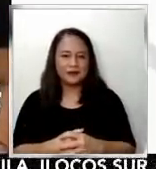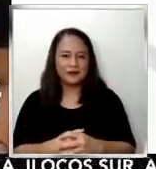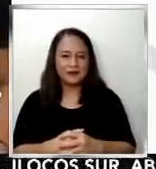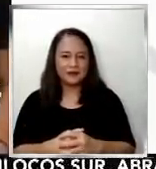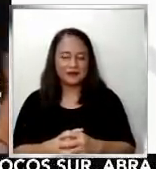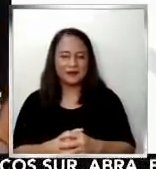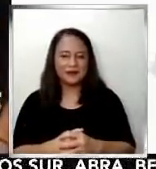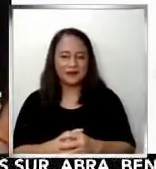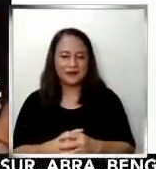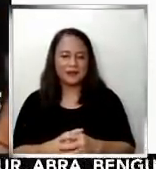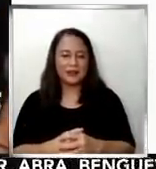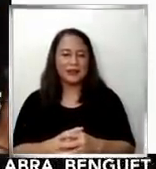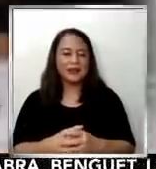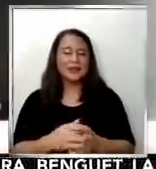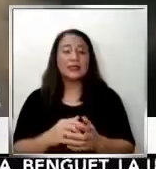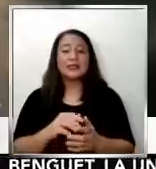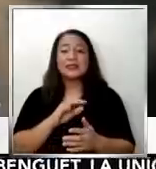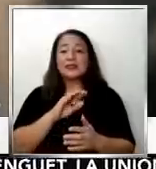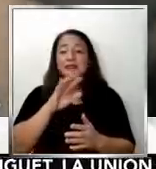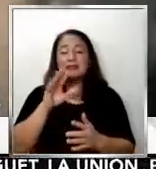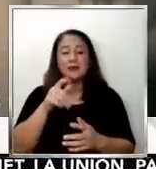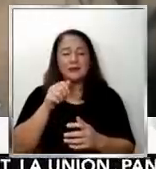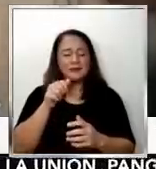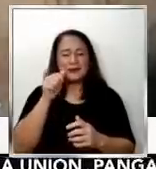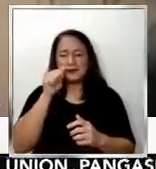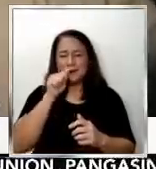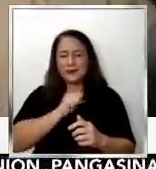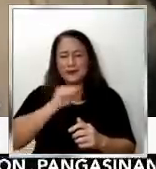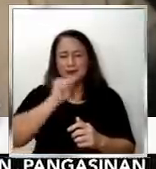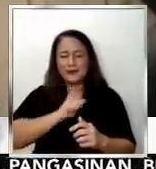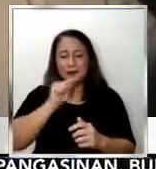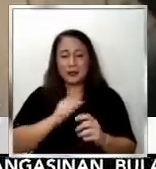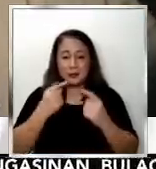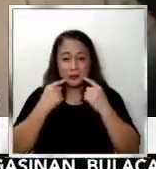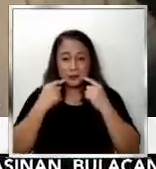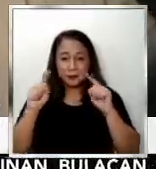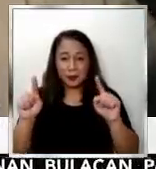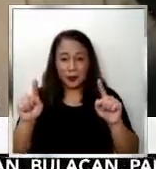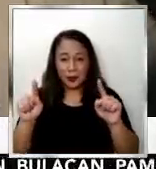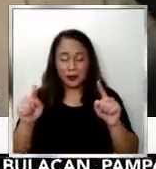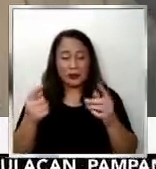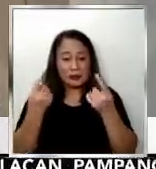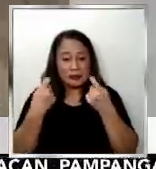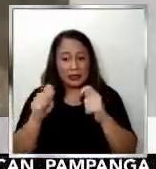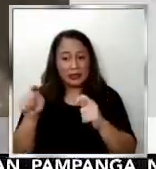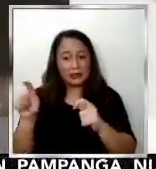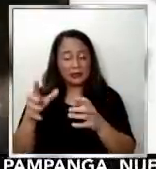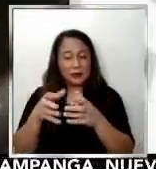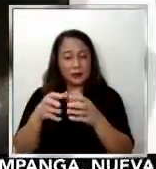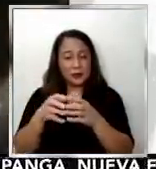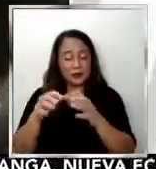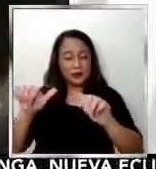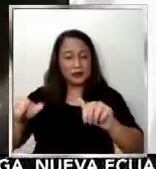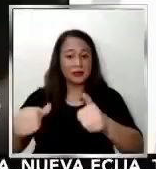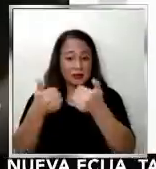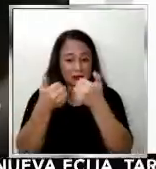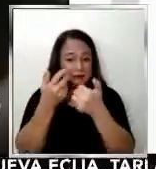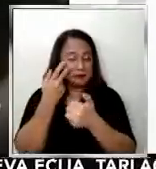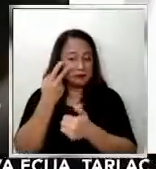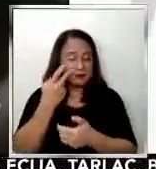At hindi na rin nila napigilan. Tagumpay naman kaya ang pagkasa ng tropang ito sa challenge.